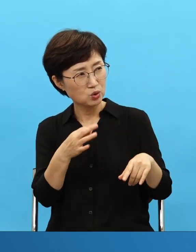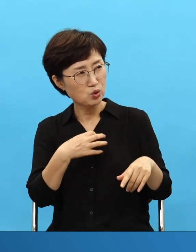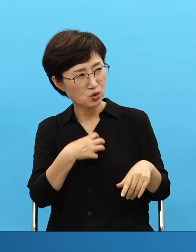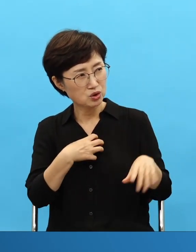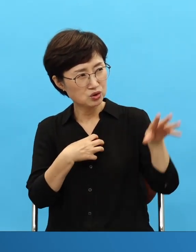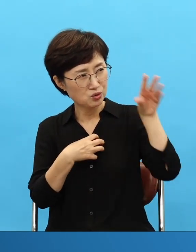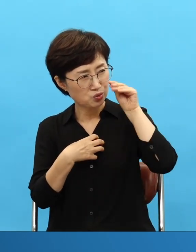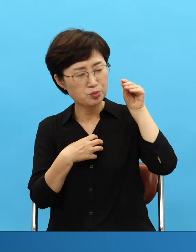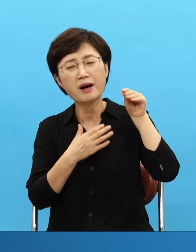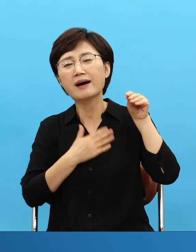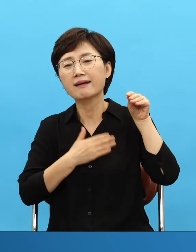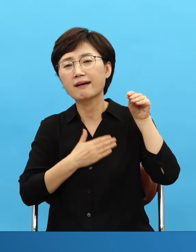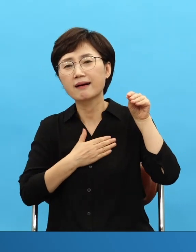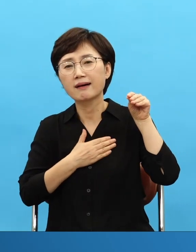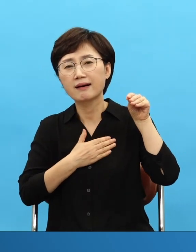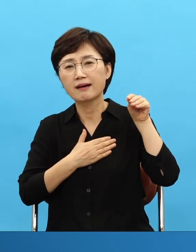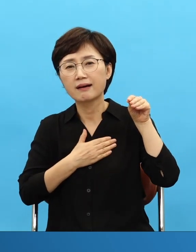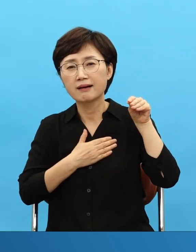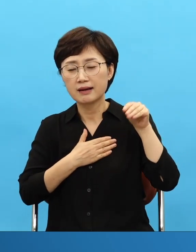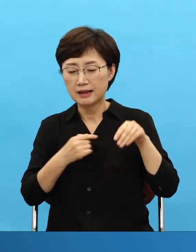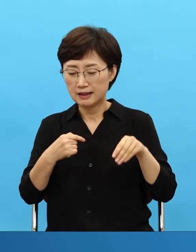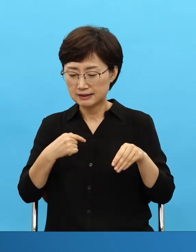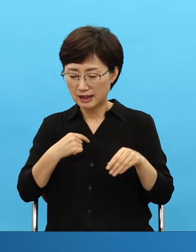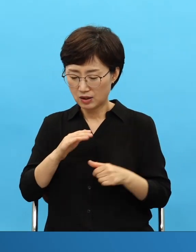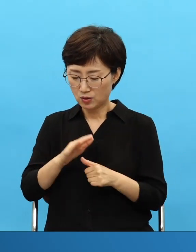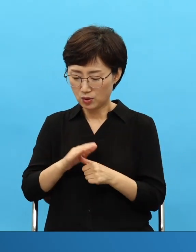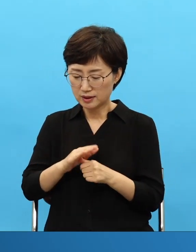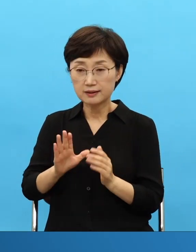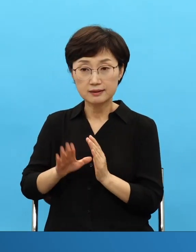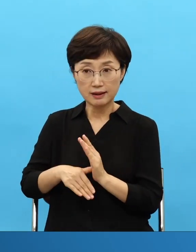worries about 그래서 financial 저는 matters. 어려서 좀 마음이 약해서 그런지